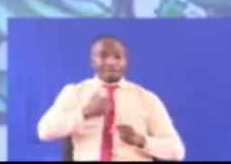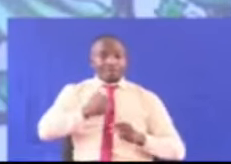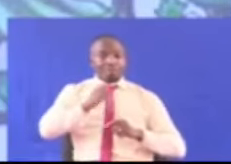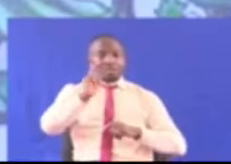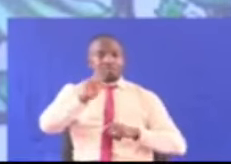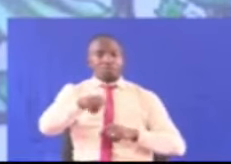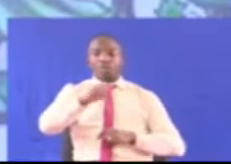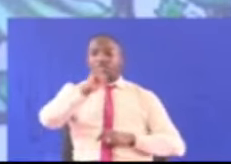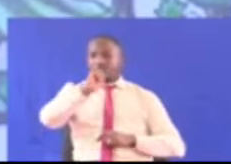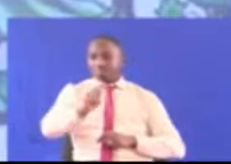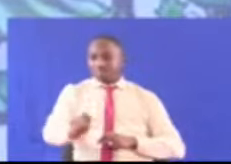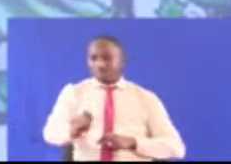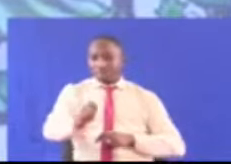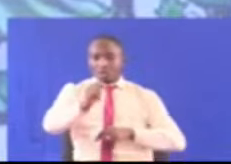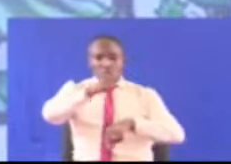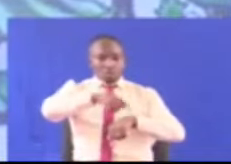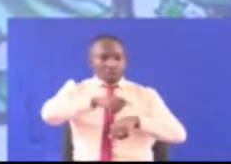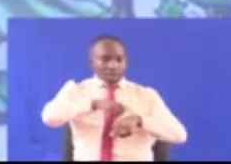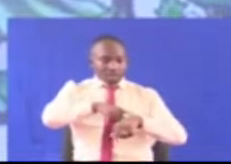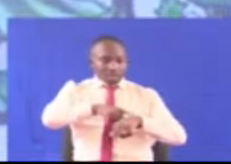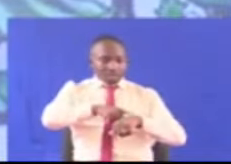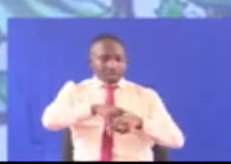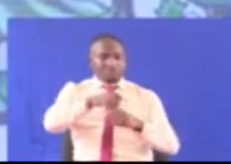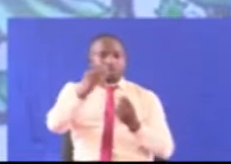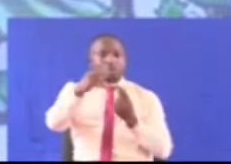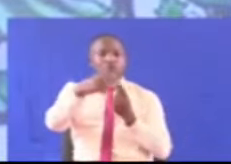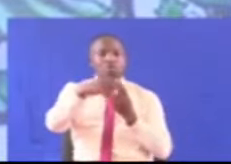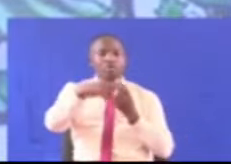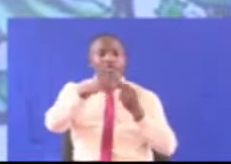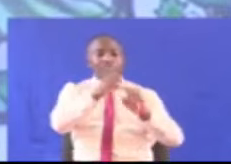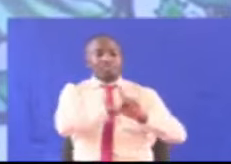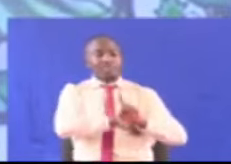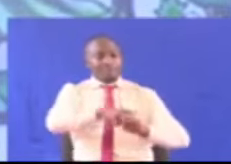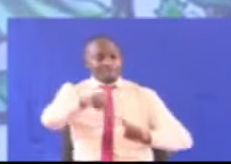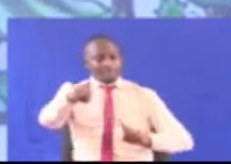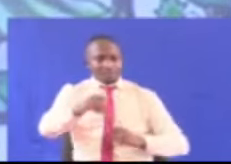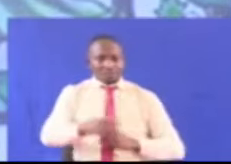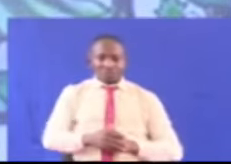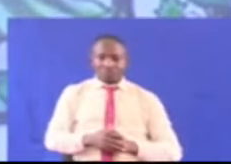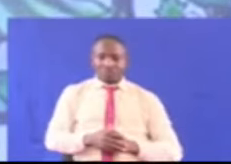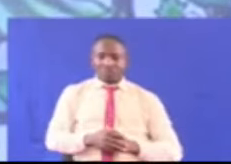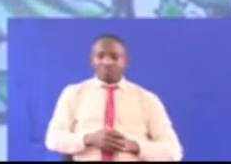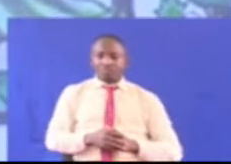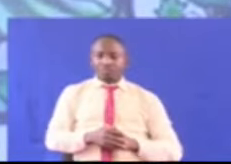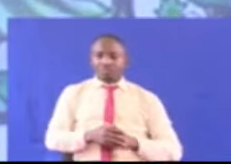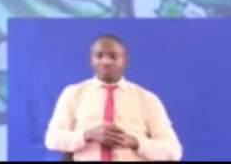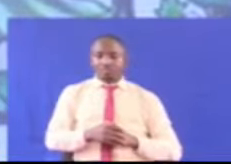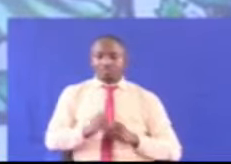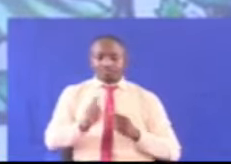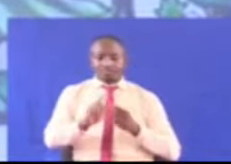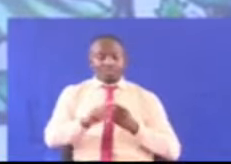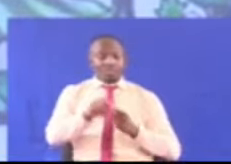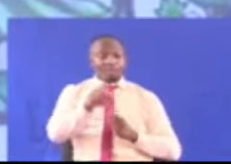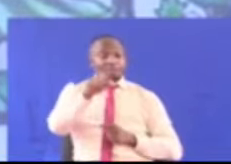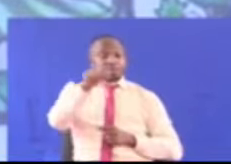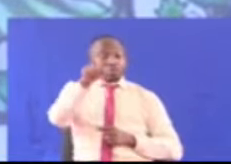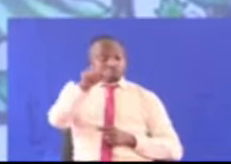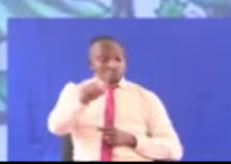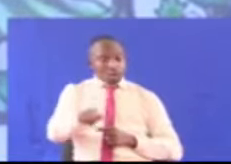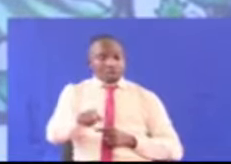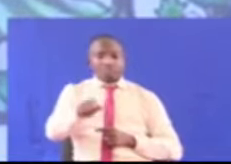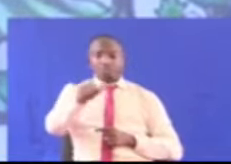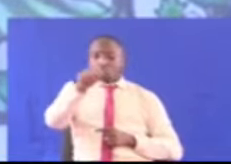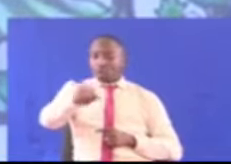cha mheshimiwa Dr. Samia Suluhu Hassan. Kitendo cha yeye kutoa, na watu pia